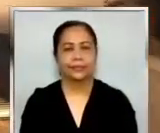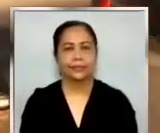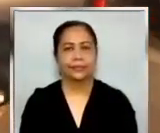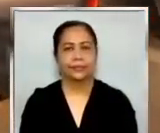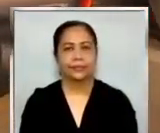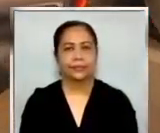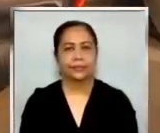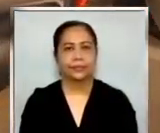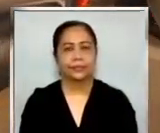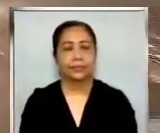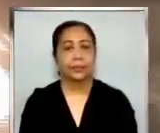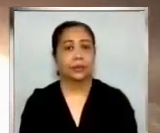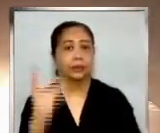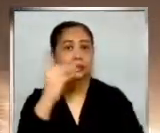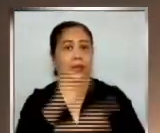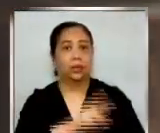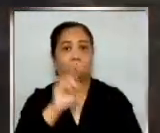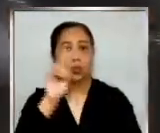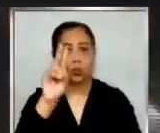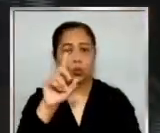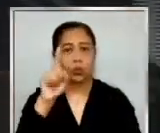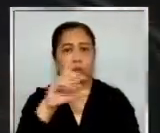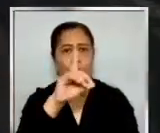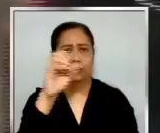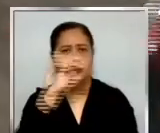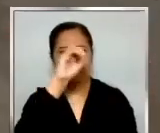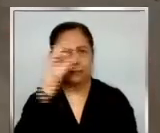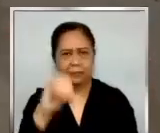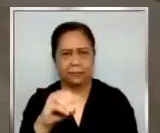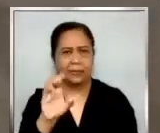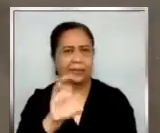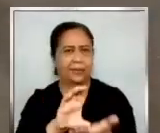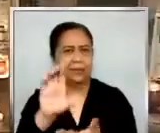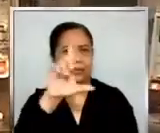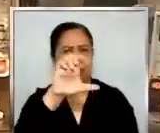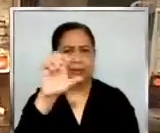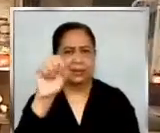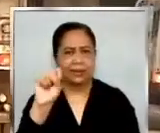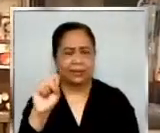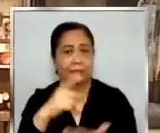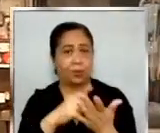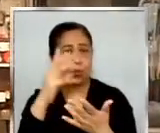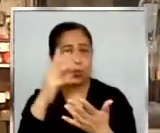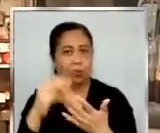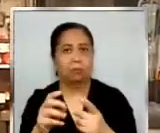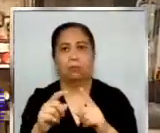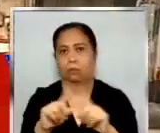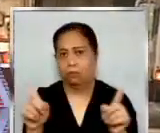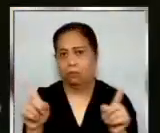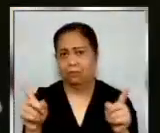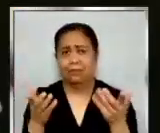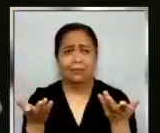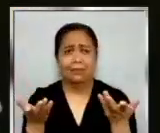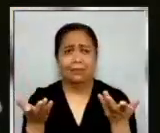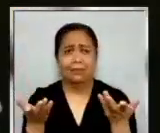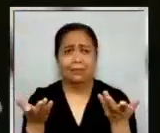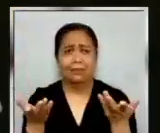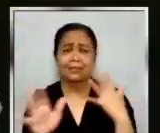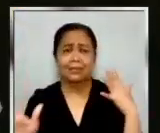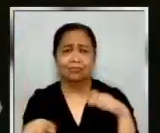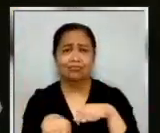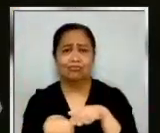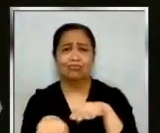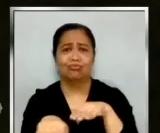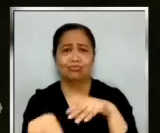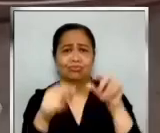Day 2 na ng dapat sanay 100% cashless toll collection program. Pero ganito pa rin kahaba ang pila ng mga nagpapakabit